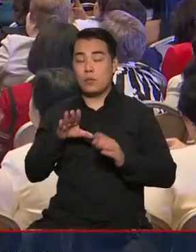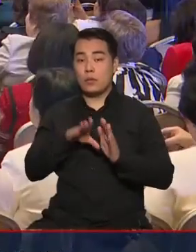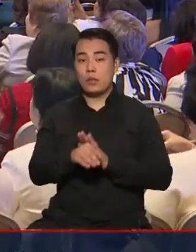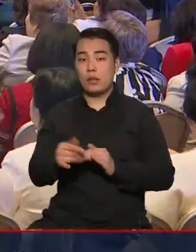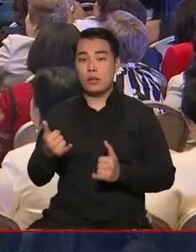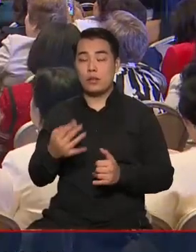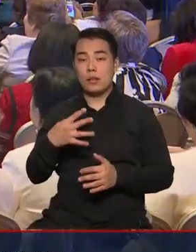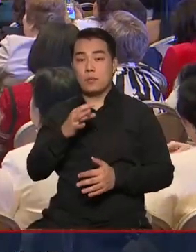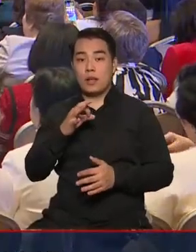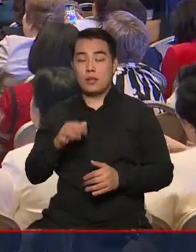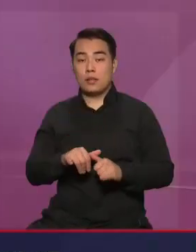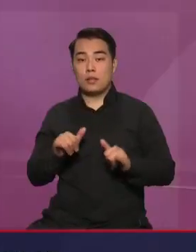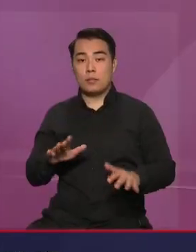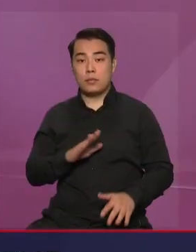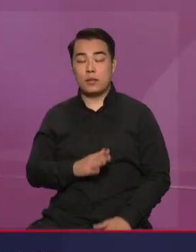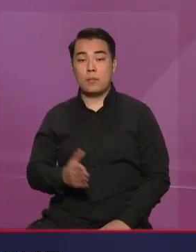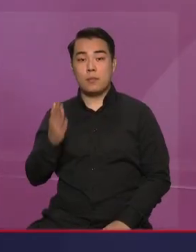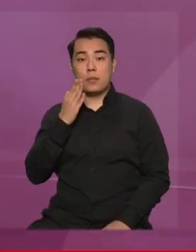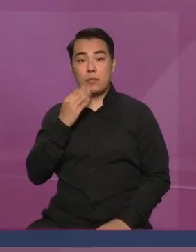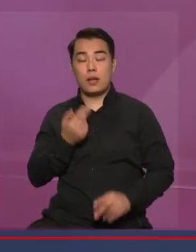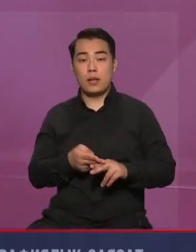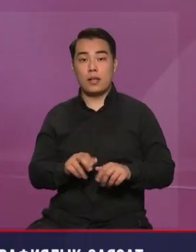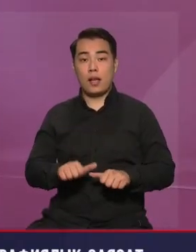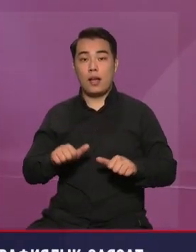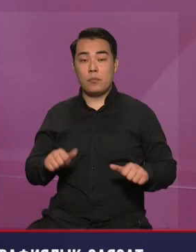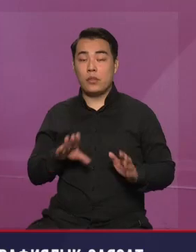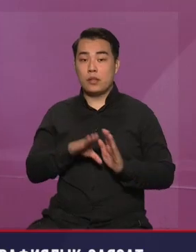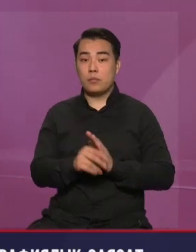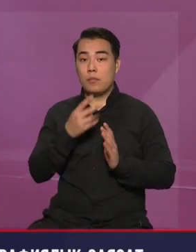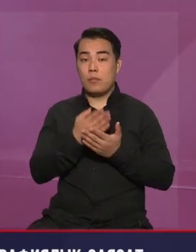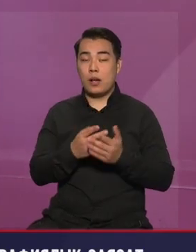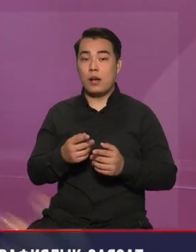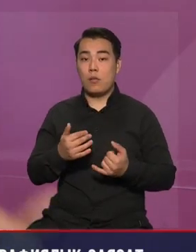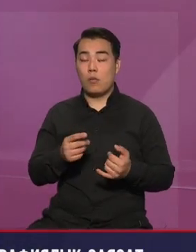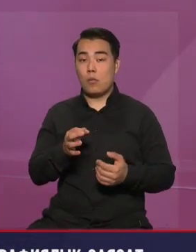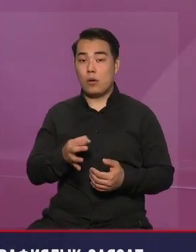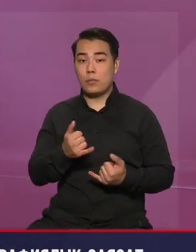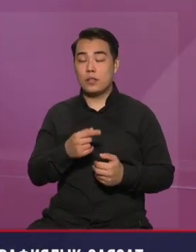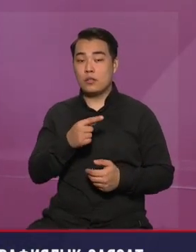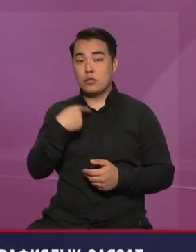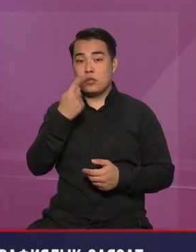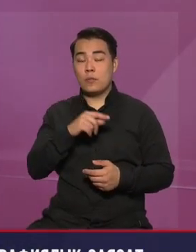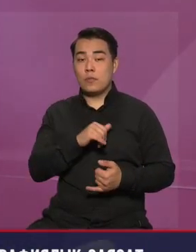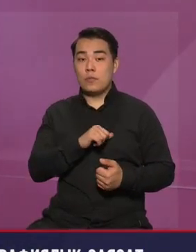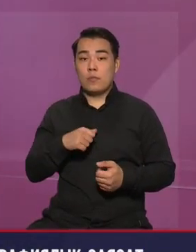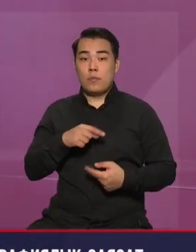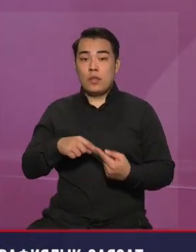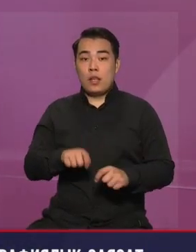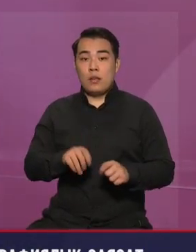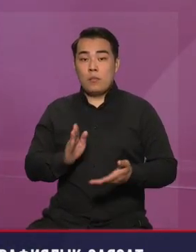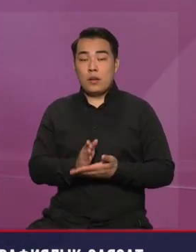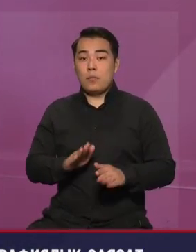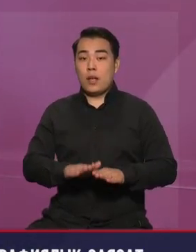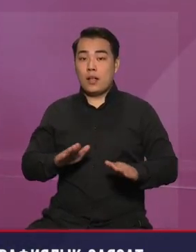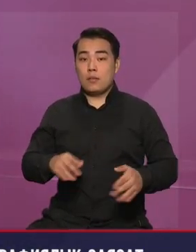үлесі 40%-дан асқан. Мысалы, осы комиссияның мүшелері ауданда жеке бизнес ашып атыр. Қазір мысалы, балабақшаның